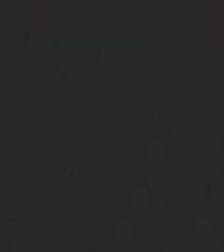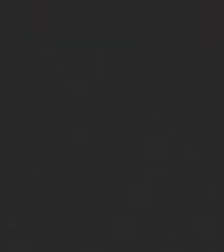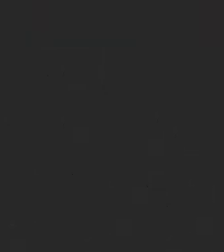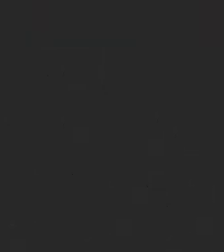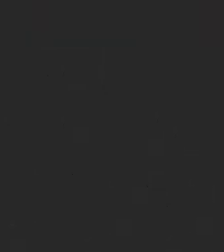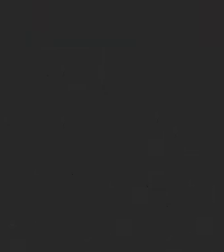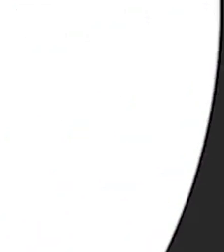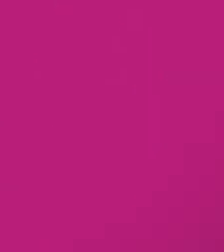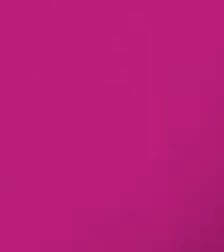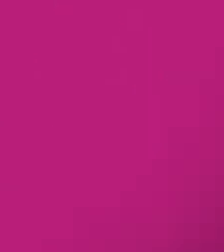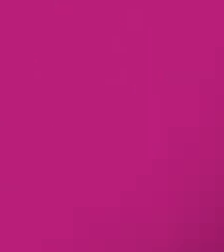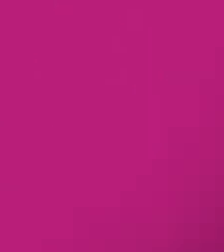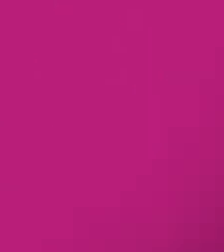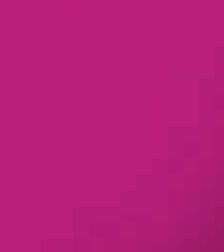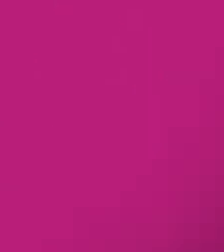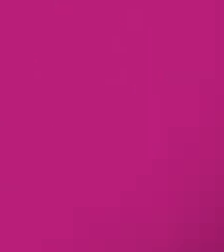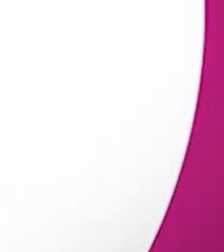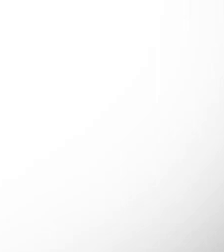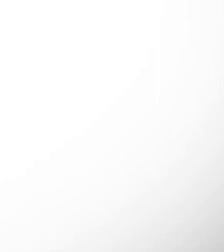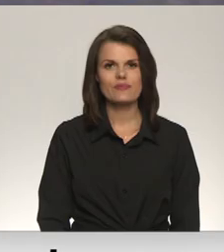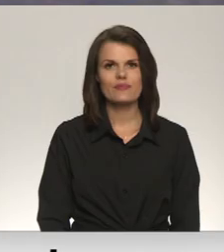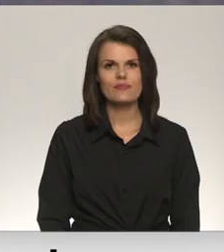Re, viss ēters ir te!